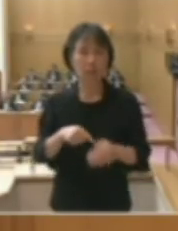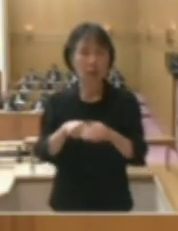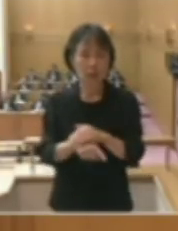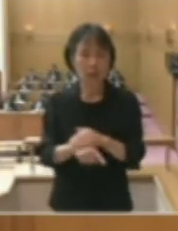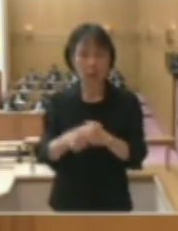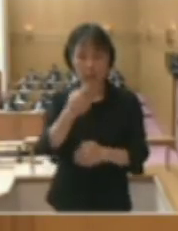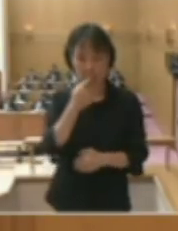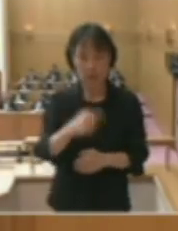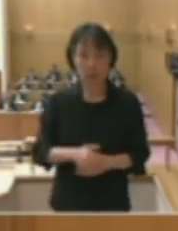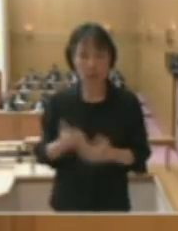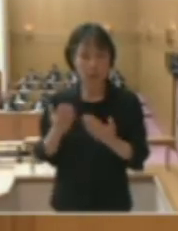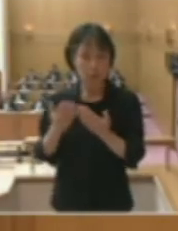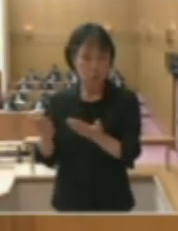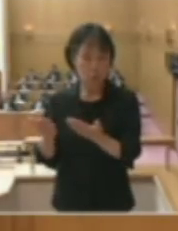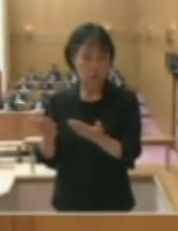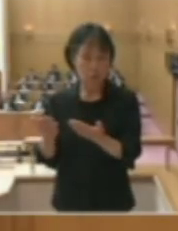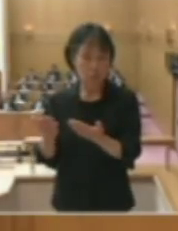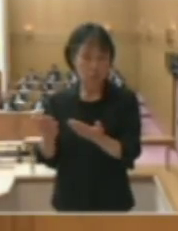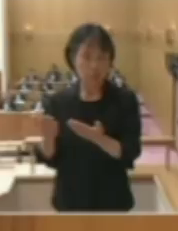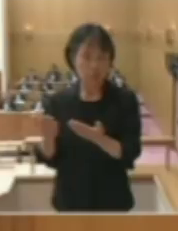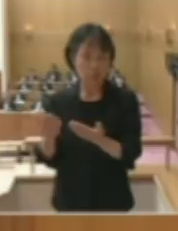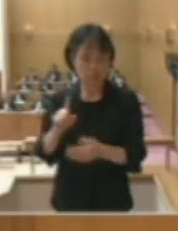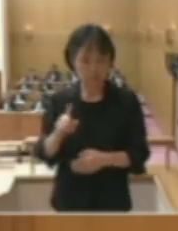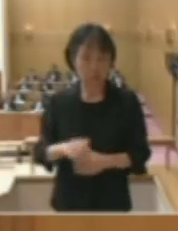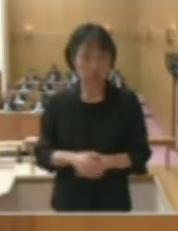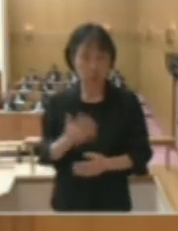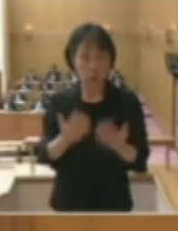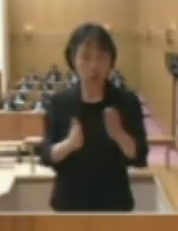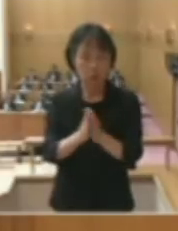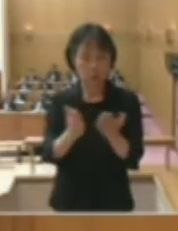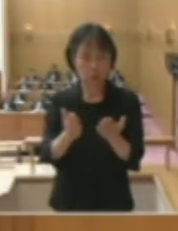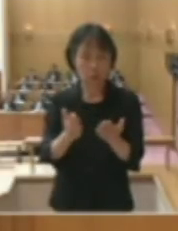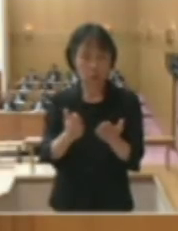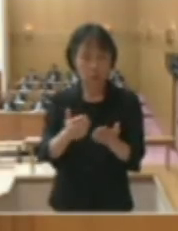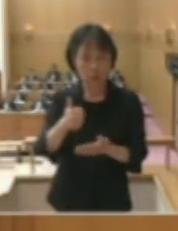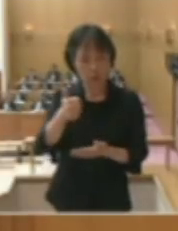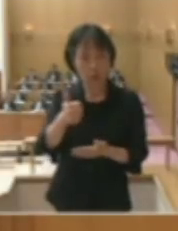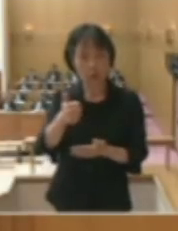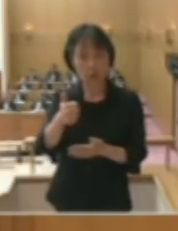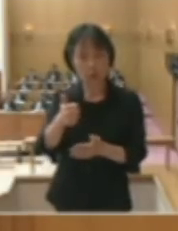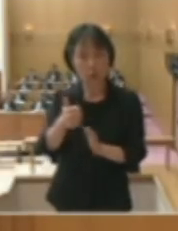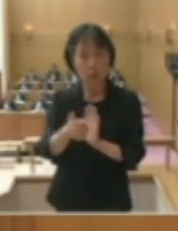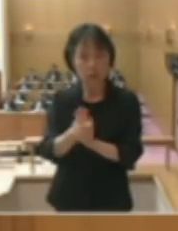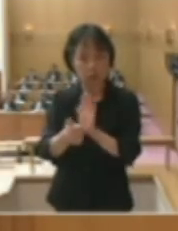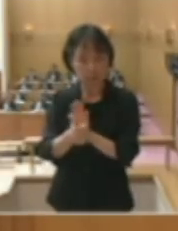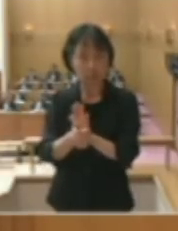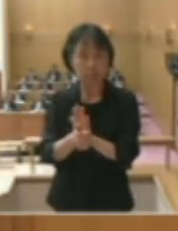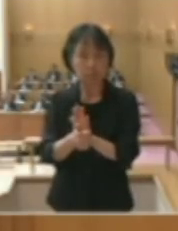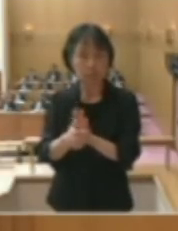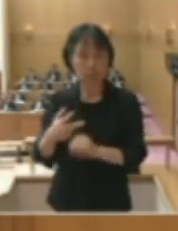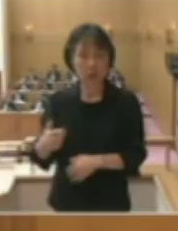をしたかと申しますと、森本氏支援に対する市長の先ほどの理由